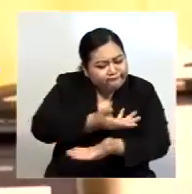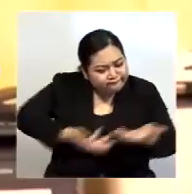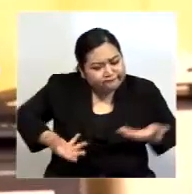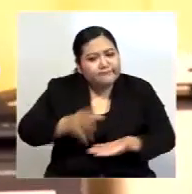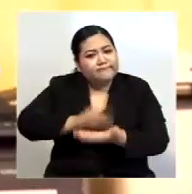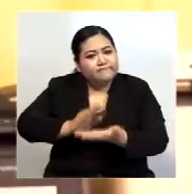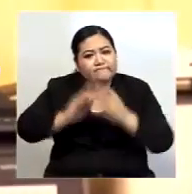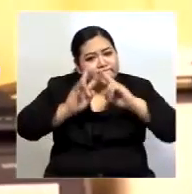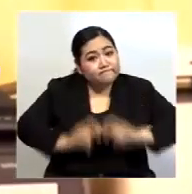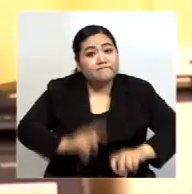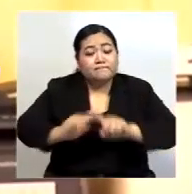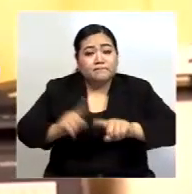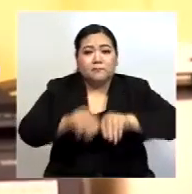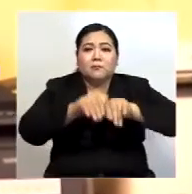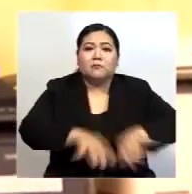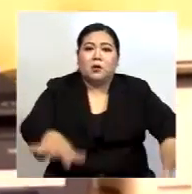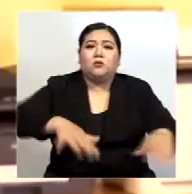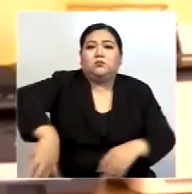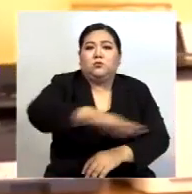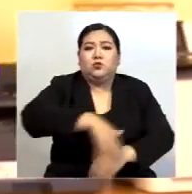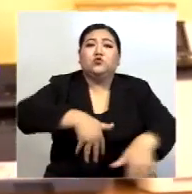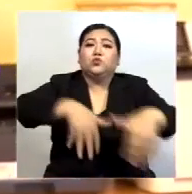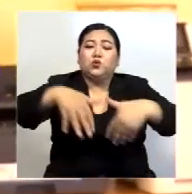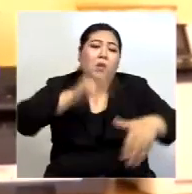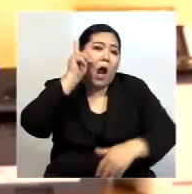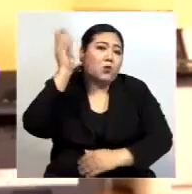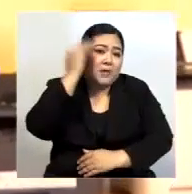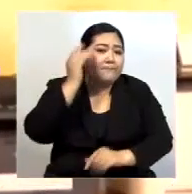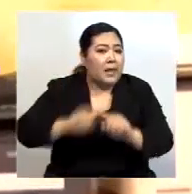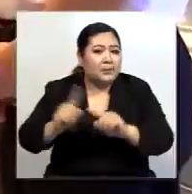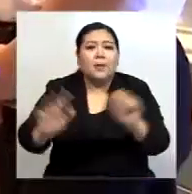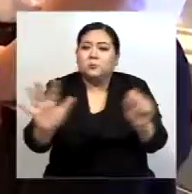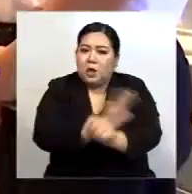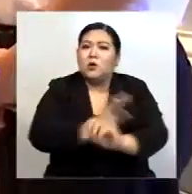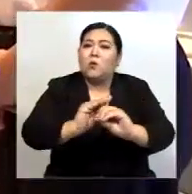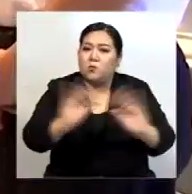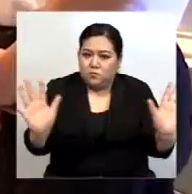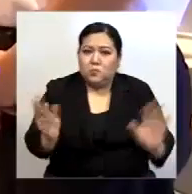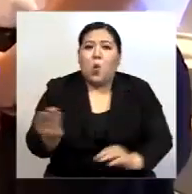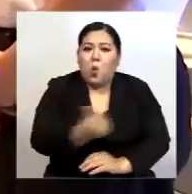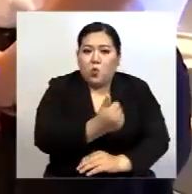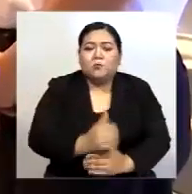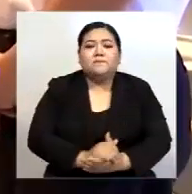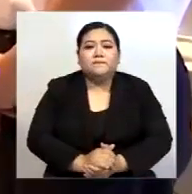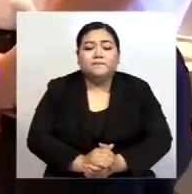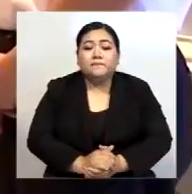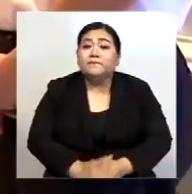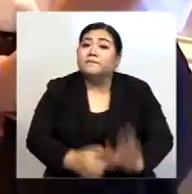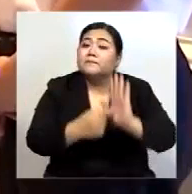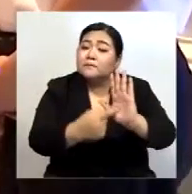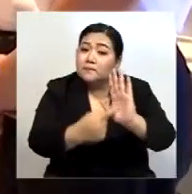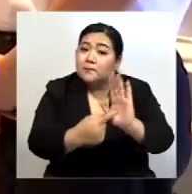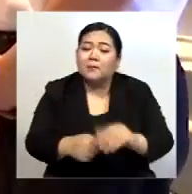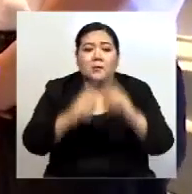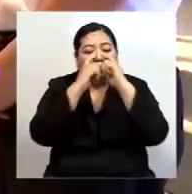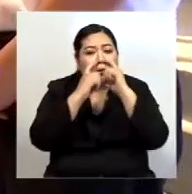ติเพื่อแจ้งให้กับประชาชนเนี่ยได้รับทราบรวมถึงครับจะมีการรับข้อร้องเรียนของประชาชนอย่างเช่นเรื่องของ